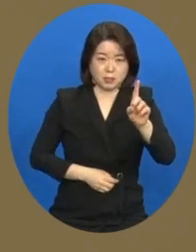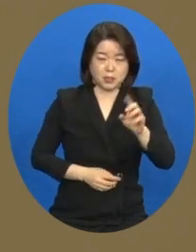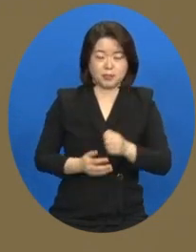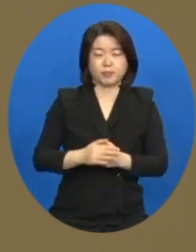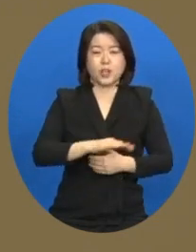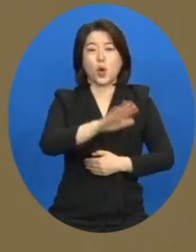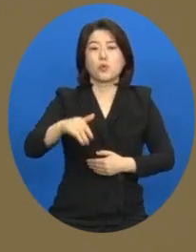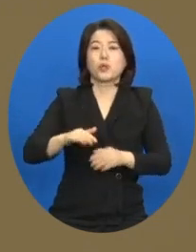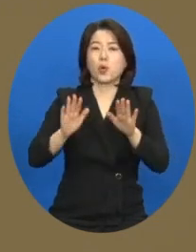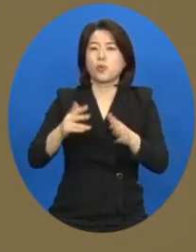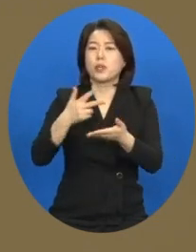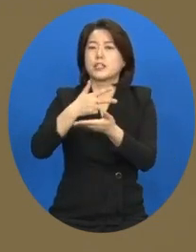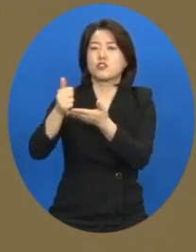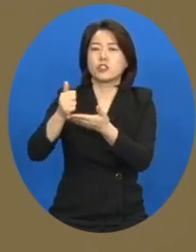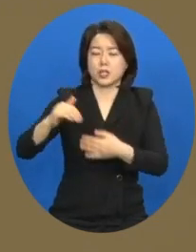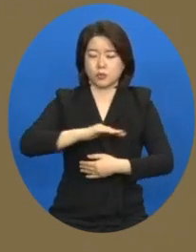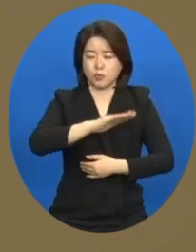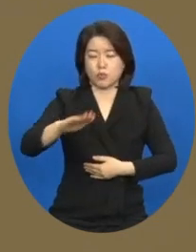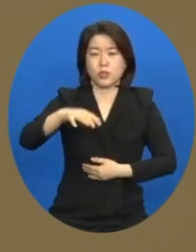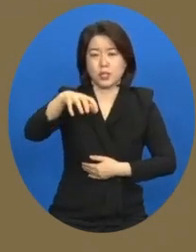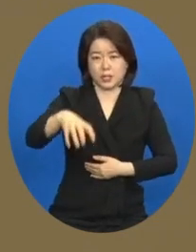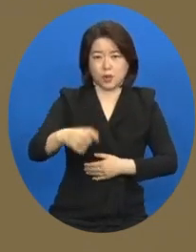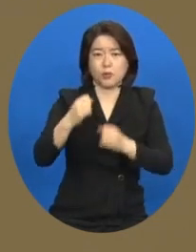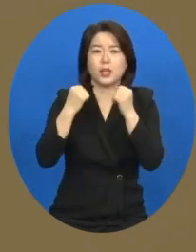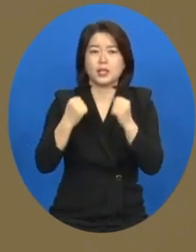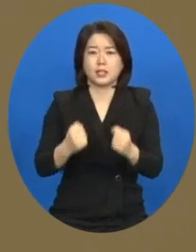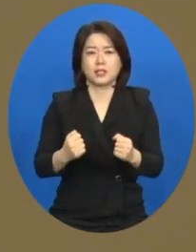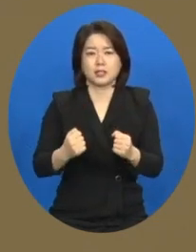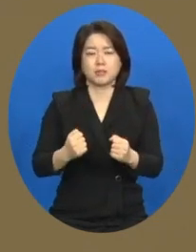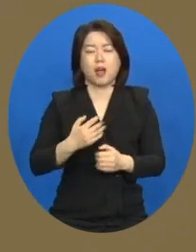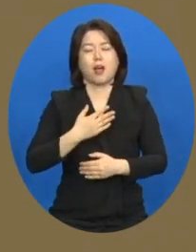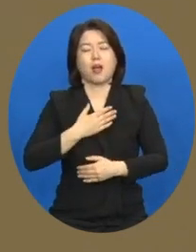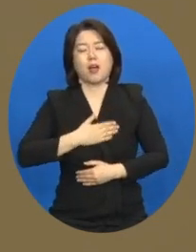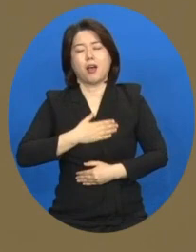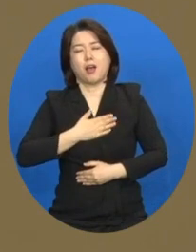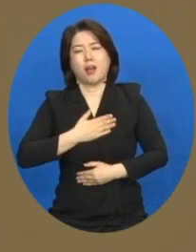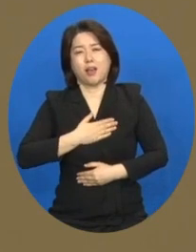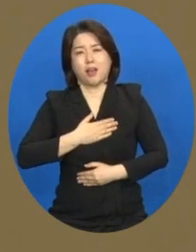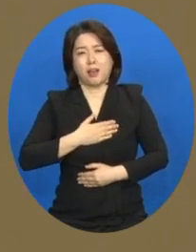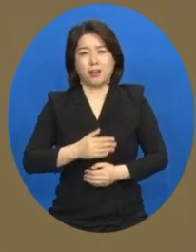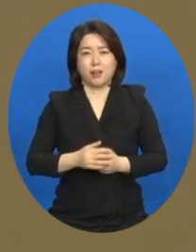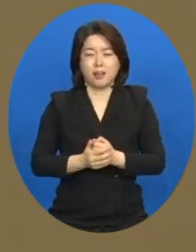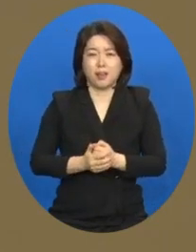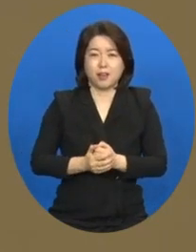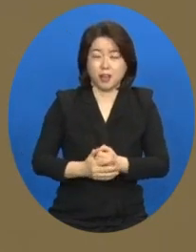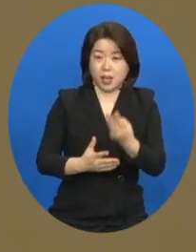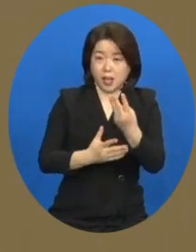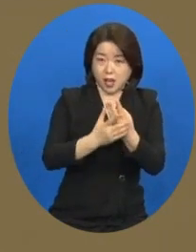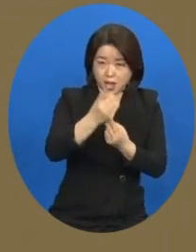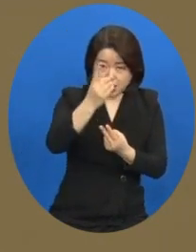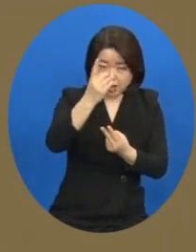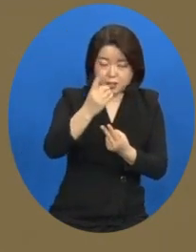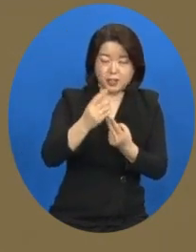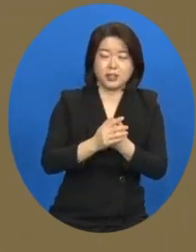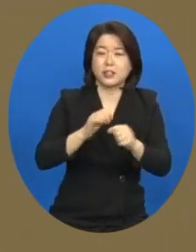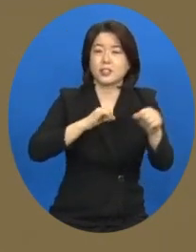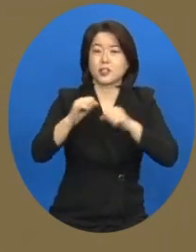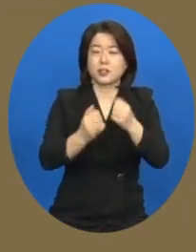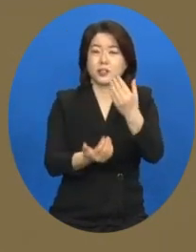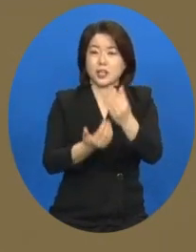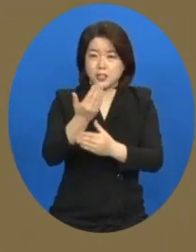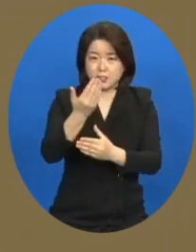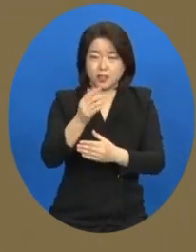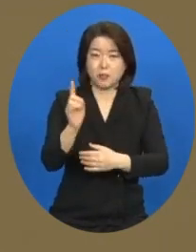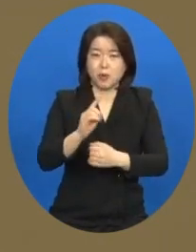오늘 주님께서 우리 가운데 계심을 알았어. 하나가 되는 역사가 일어나는 게 바로